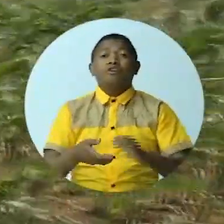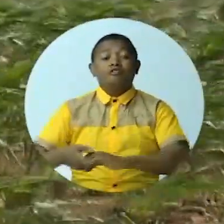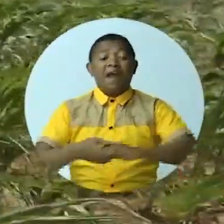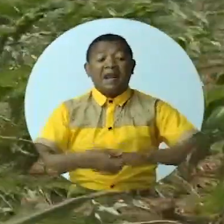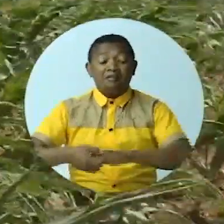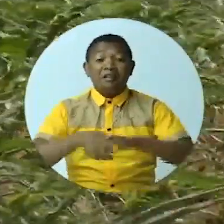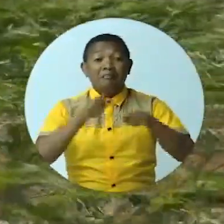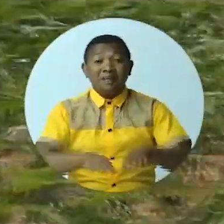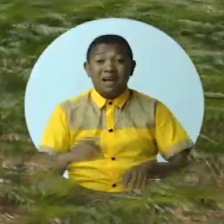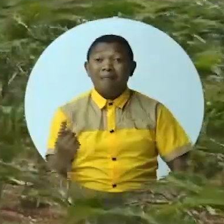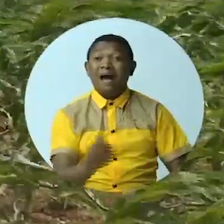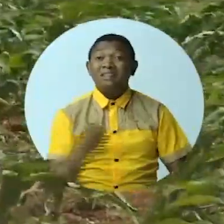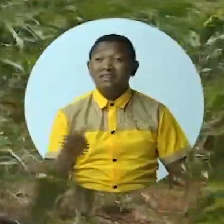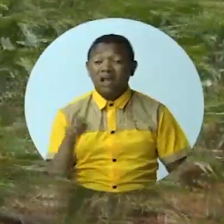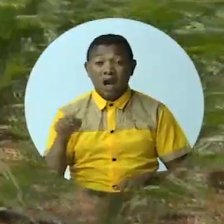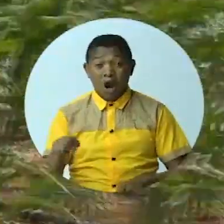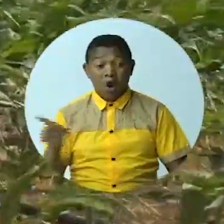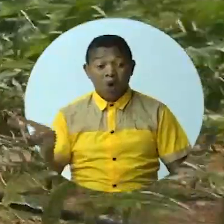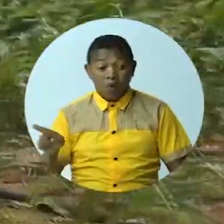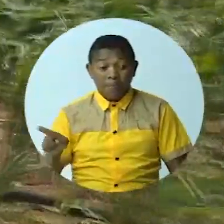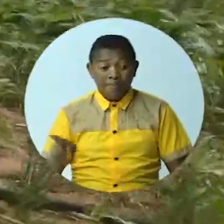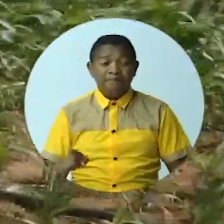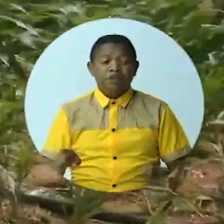dia alaina omena tany